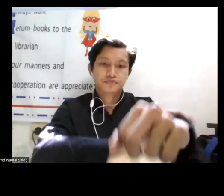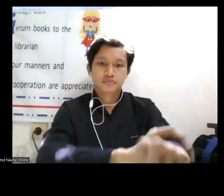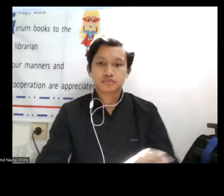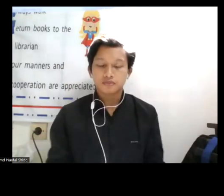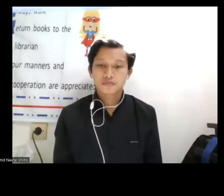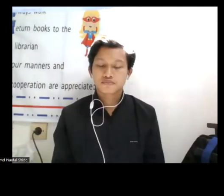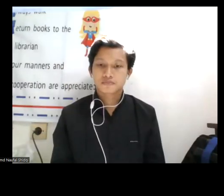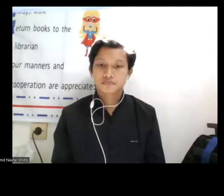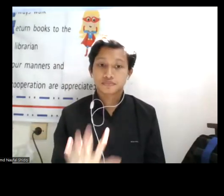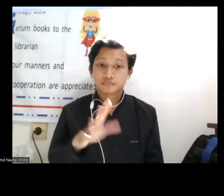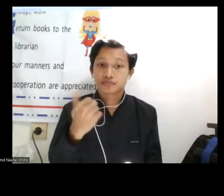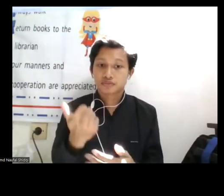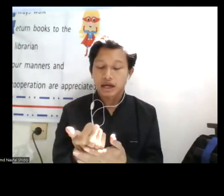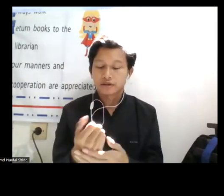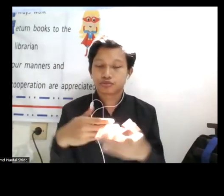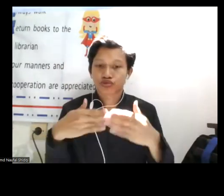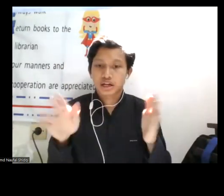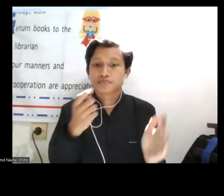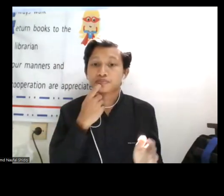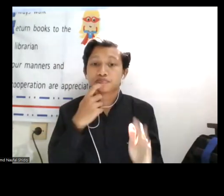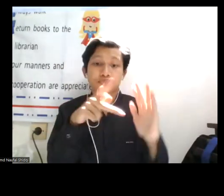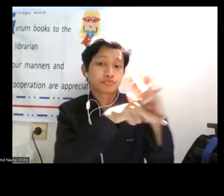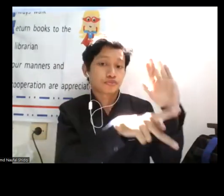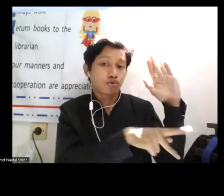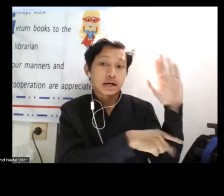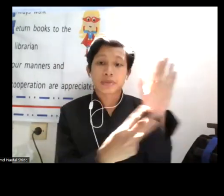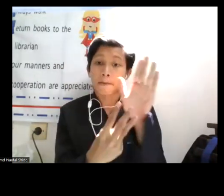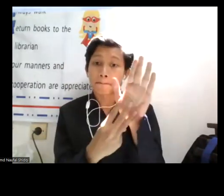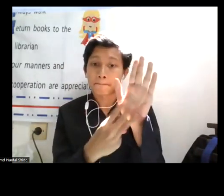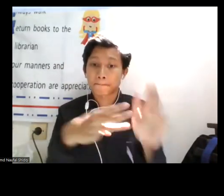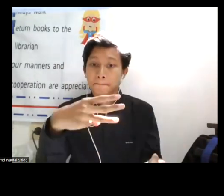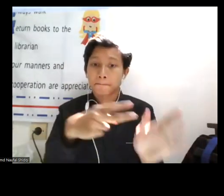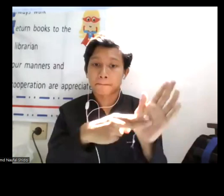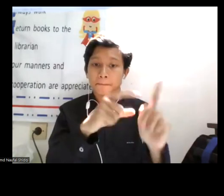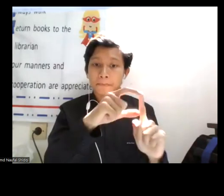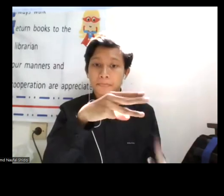nanti bisa dibuka lagi mendeley nya di search